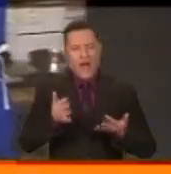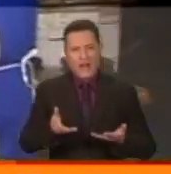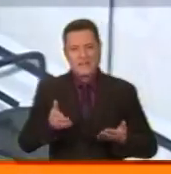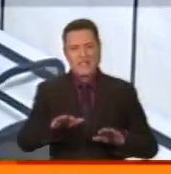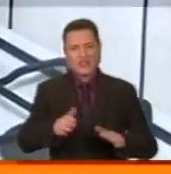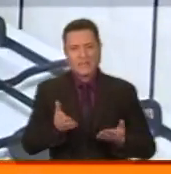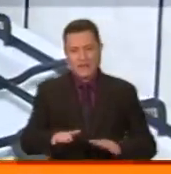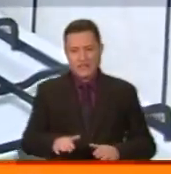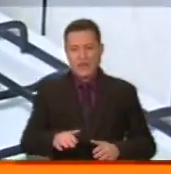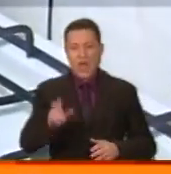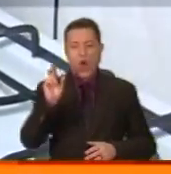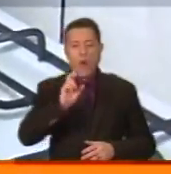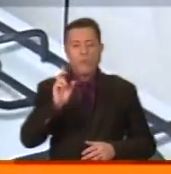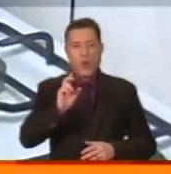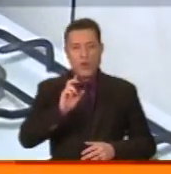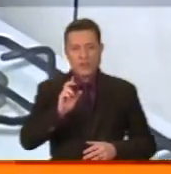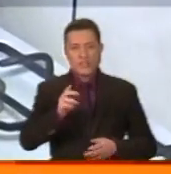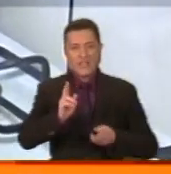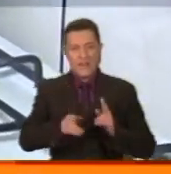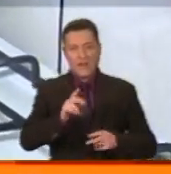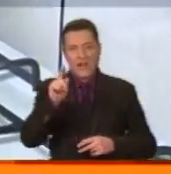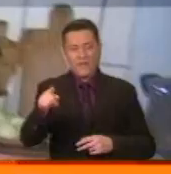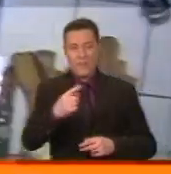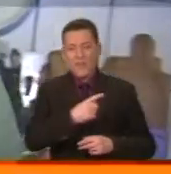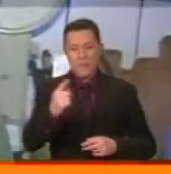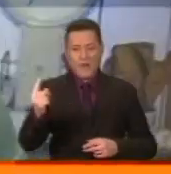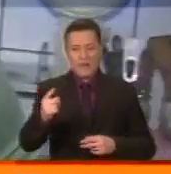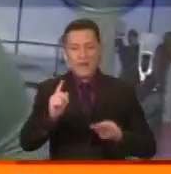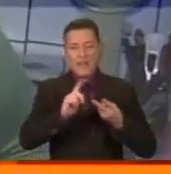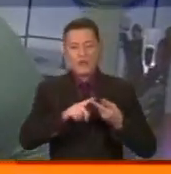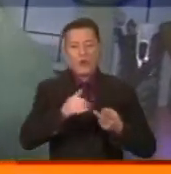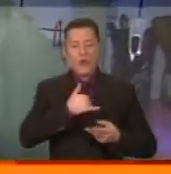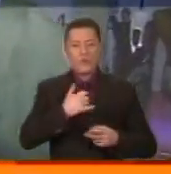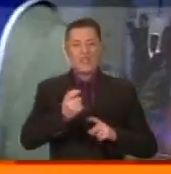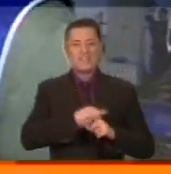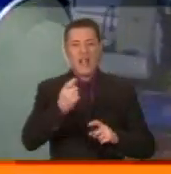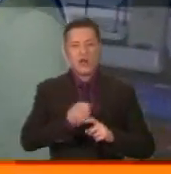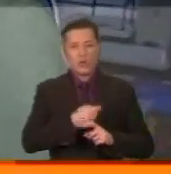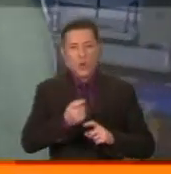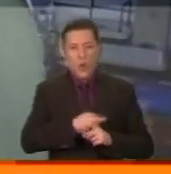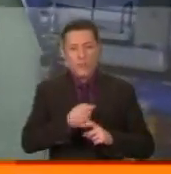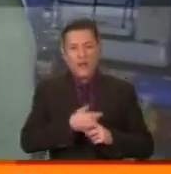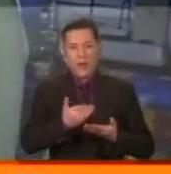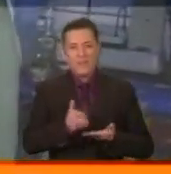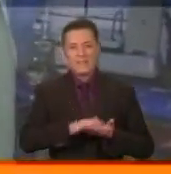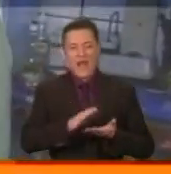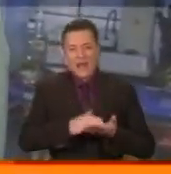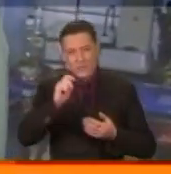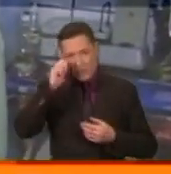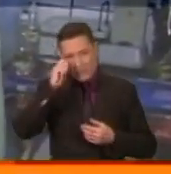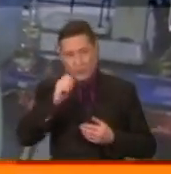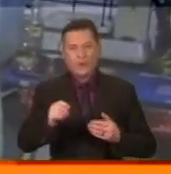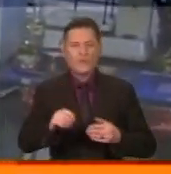шкварчить борщик ми варимо їм на перве на друге в нас картопля хлопцям підсмажуємо з цибулькою